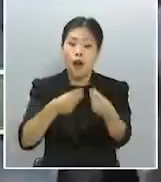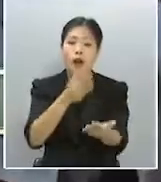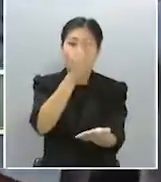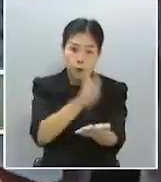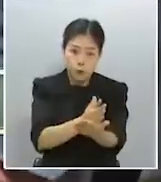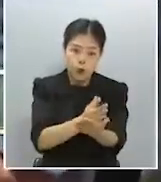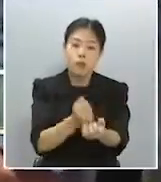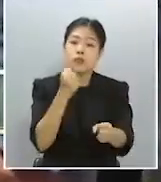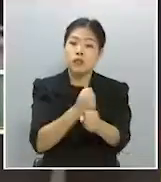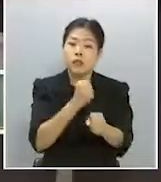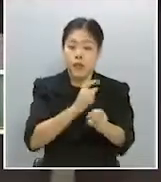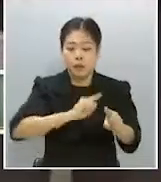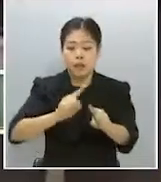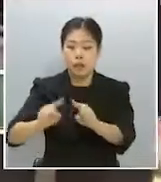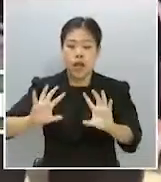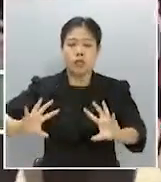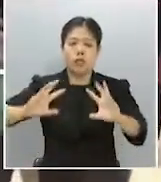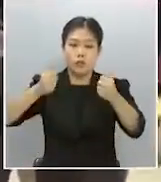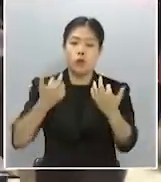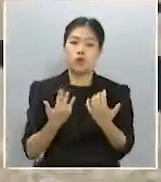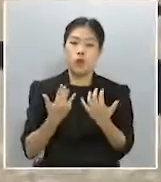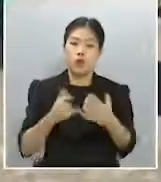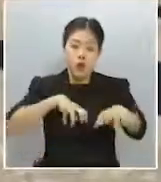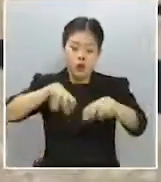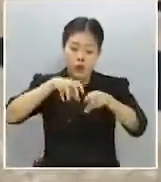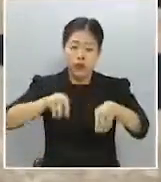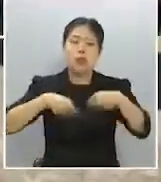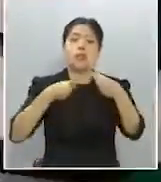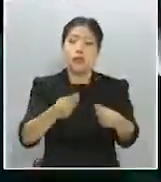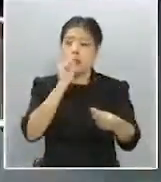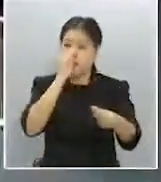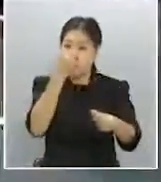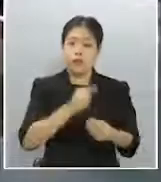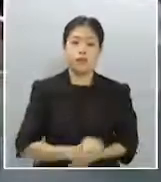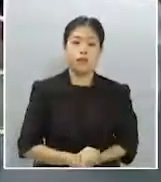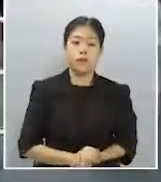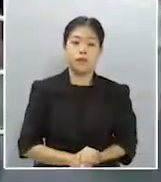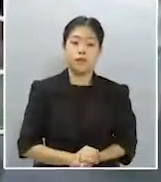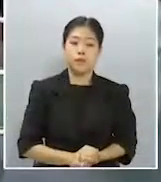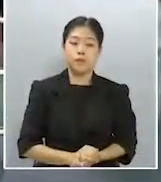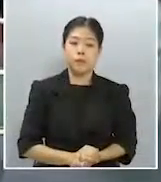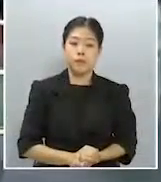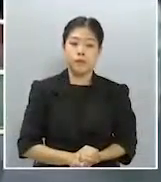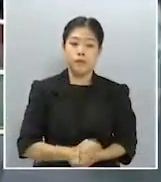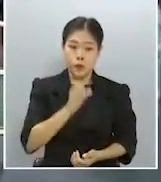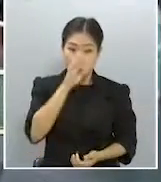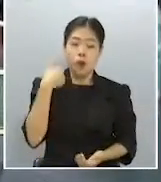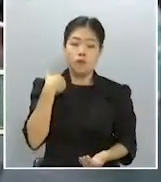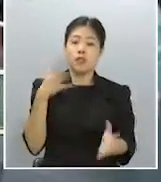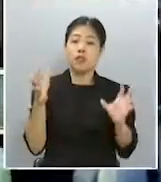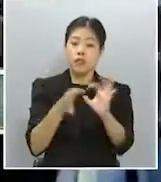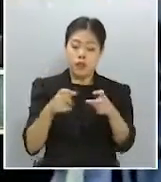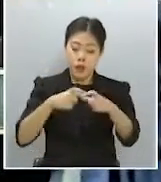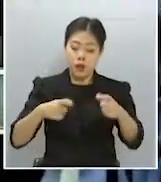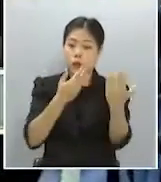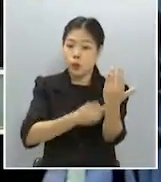เกี่ยวผลผลิตในพื้นที่หมดสัมปทานจนกว่าจะมีการจัดสรรที่ดินใหม่ผู้บังคับการกองปราบปรามเผยคดีสลากกินแบ่งรัฐบ